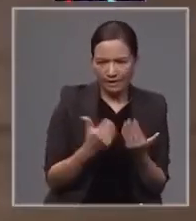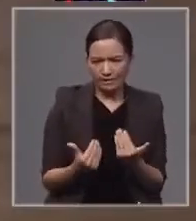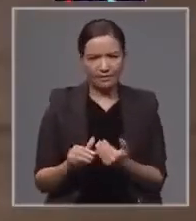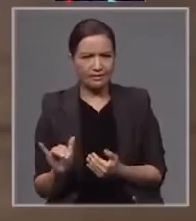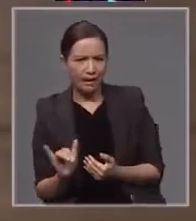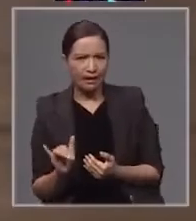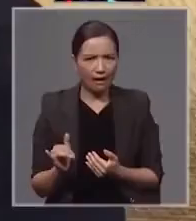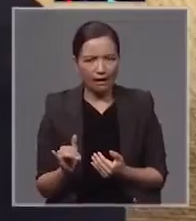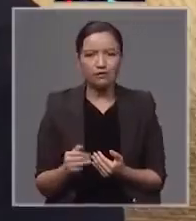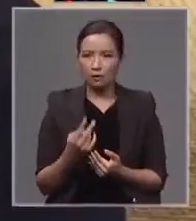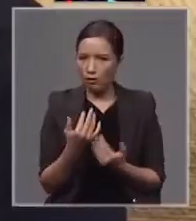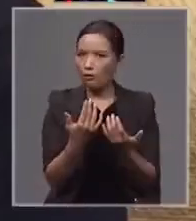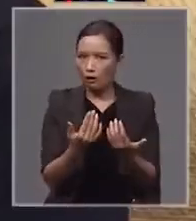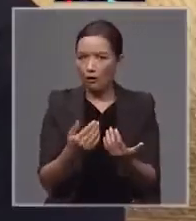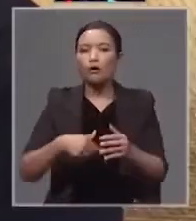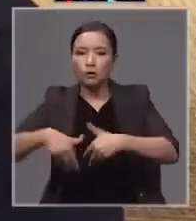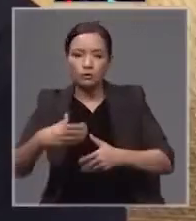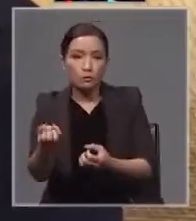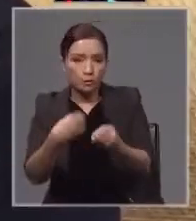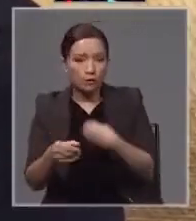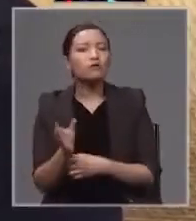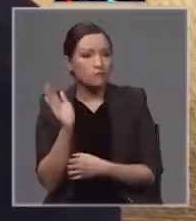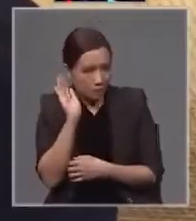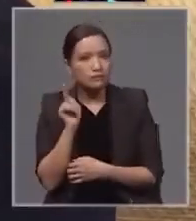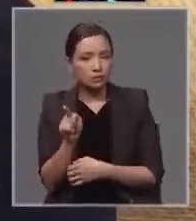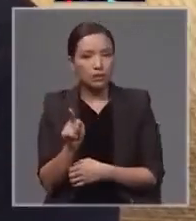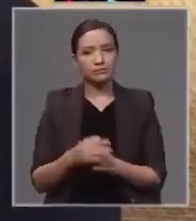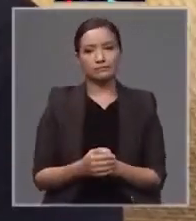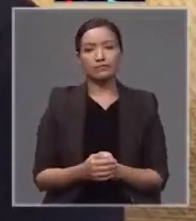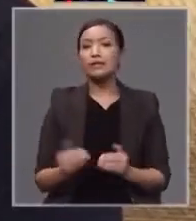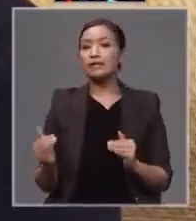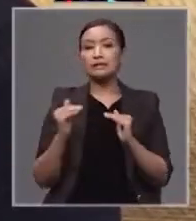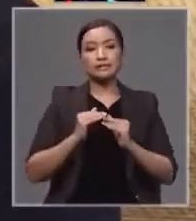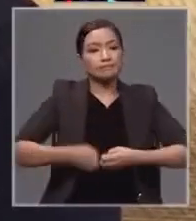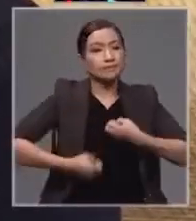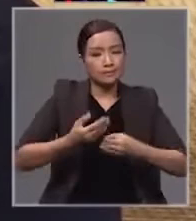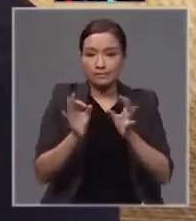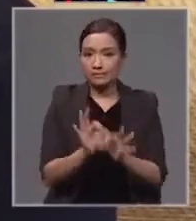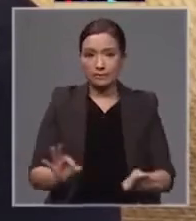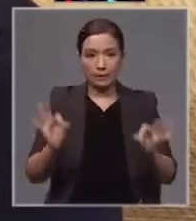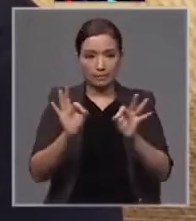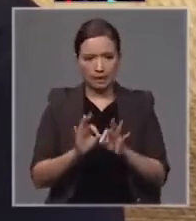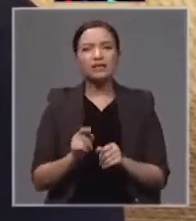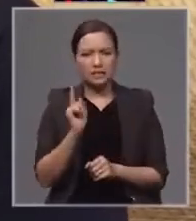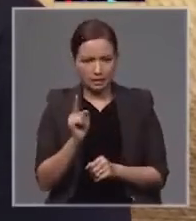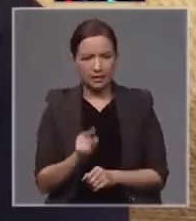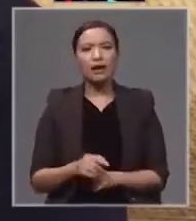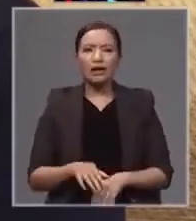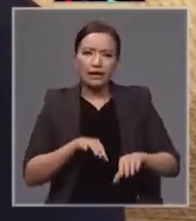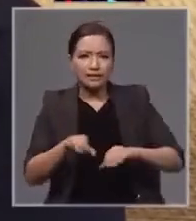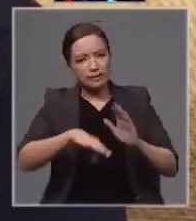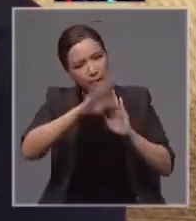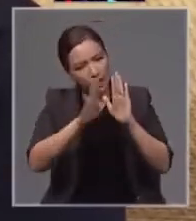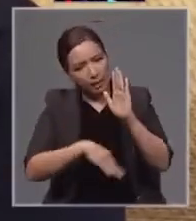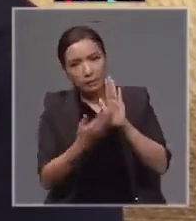ฟังเสียงประชาชนด้วยสิทธิเสรีภาพในการแสดงความเห็นนี่สำคัญการจัดเวทีเนี่ยมันมีอุปสรรคของมันอย่างที่กล่าวไปแล้วเ